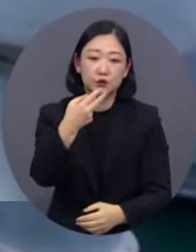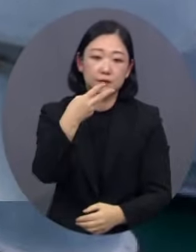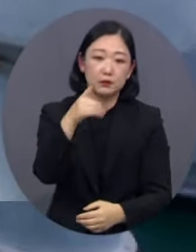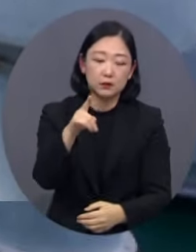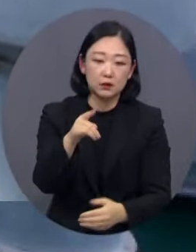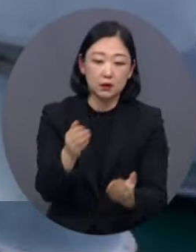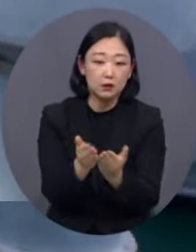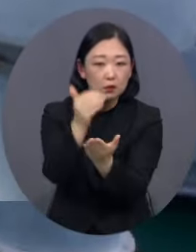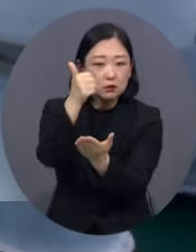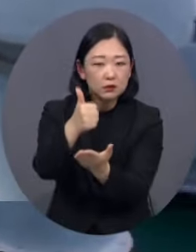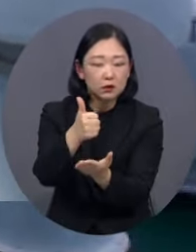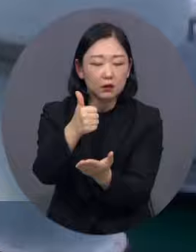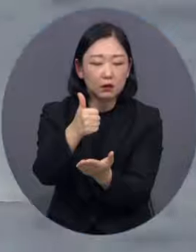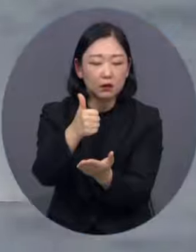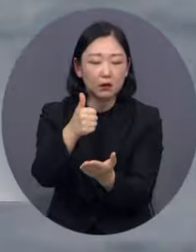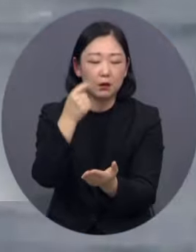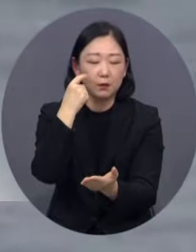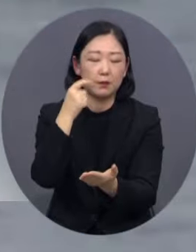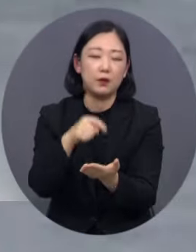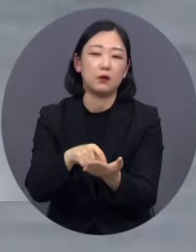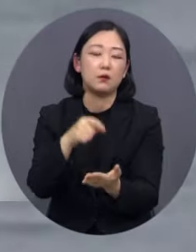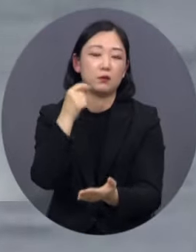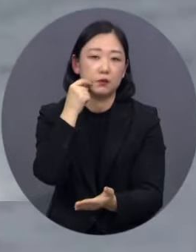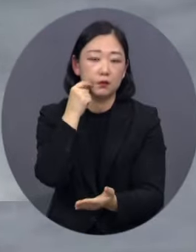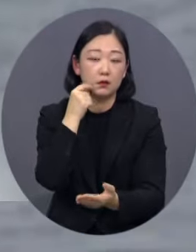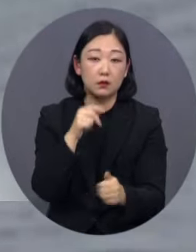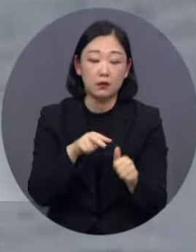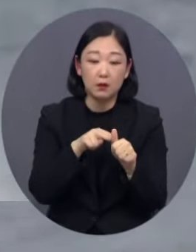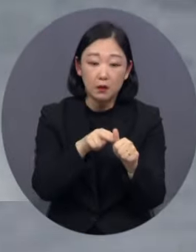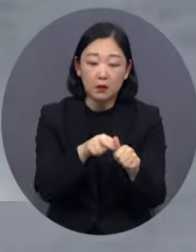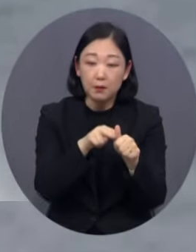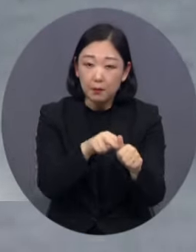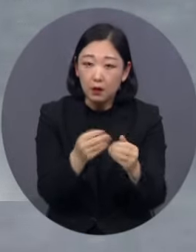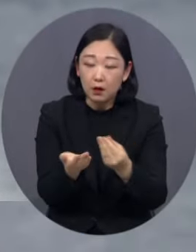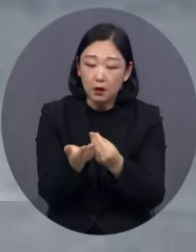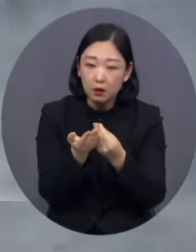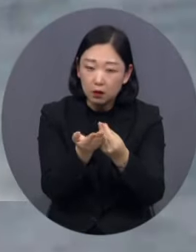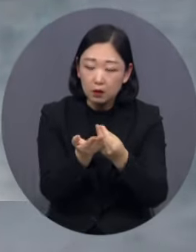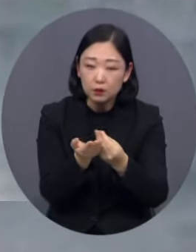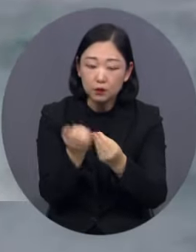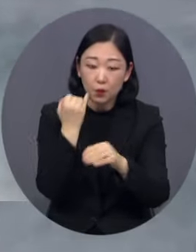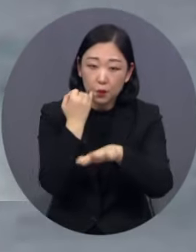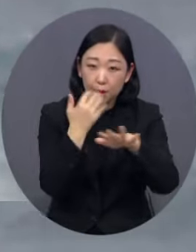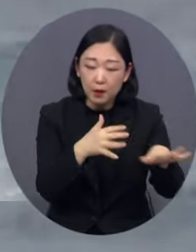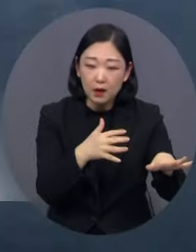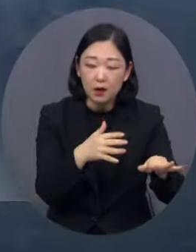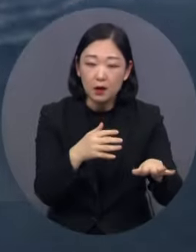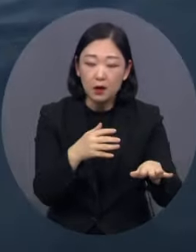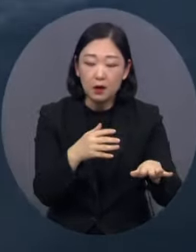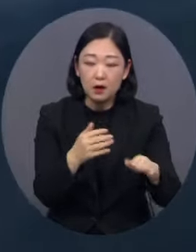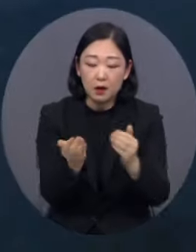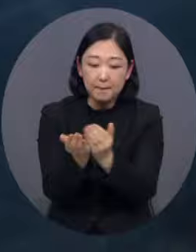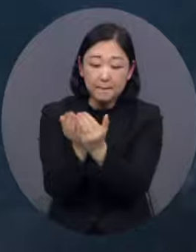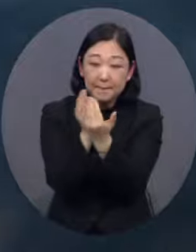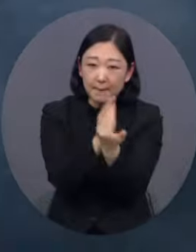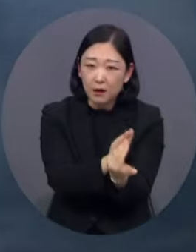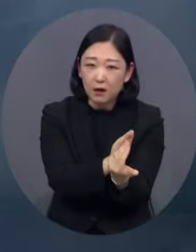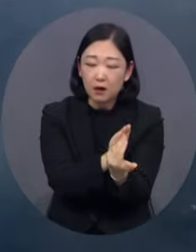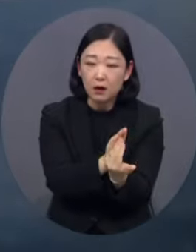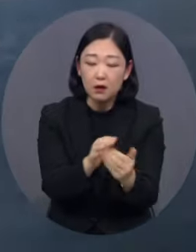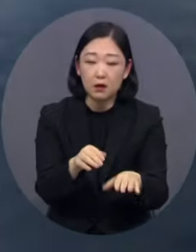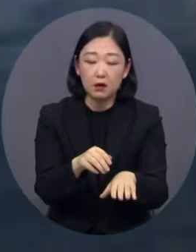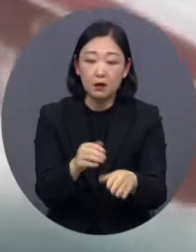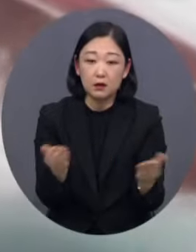선장을 찾지 못했습니다. 지난 1일 마라도 남서쪽 바다에서 33톤급 갈치잡이 배가 뒤집혀